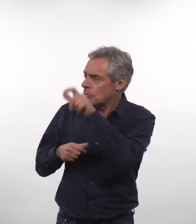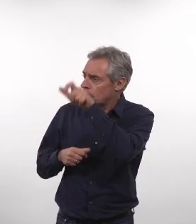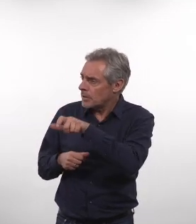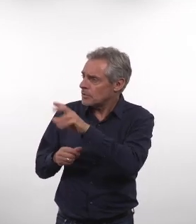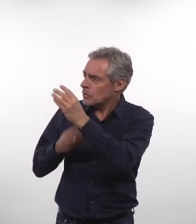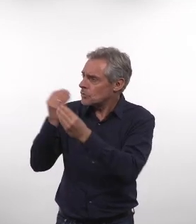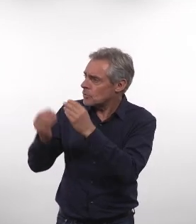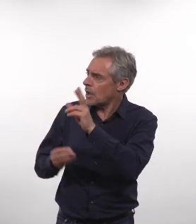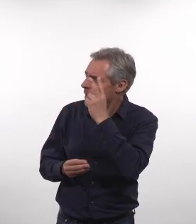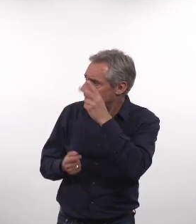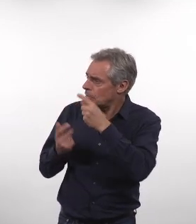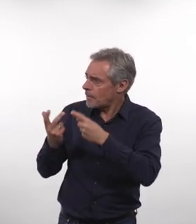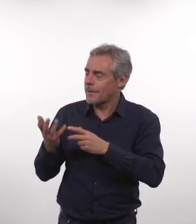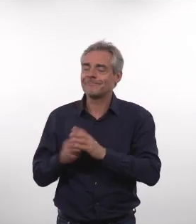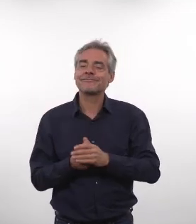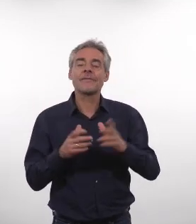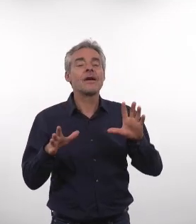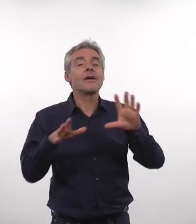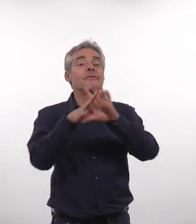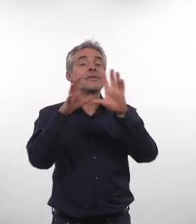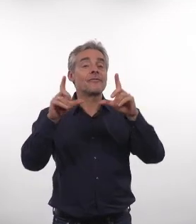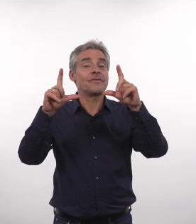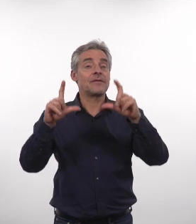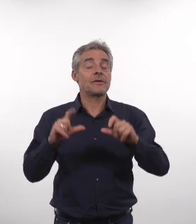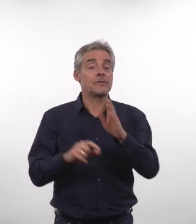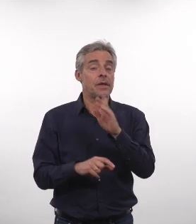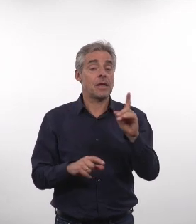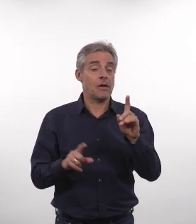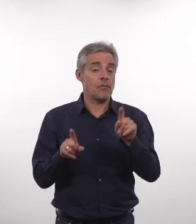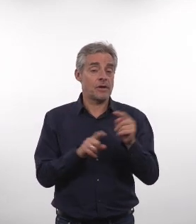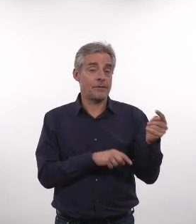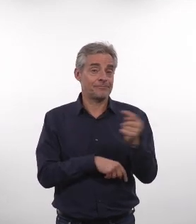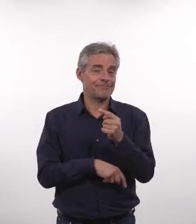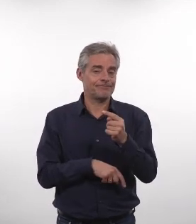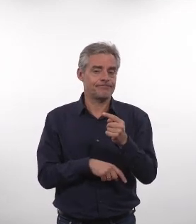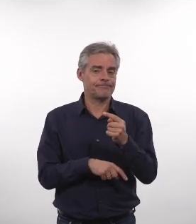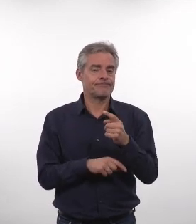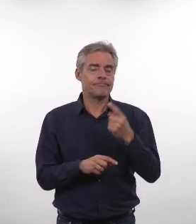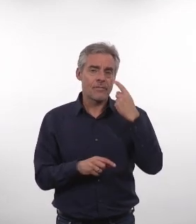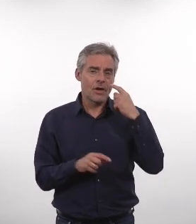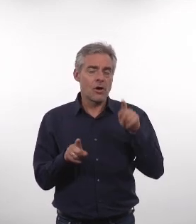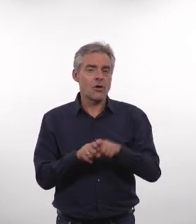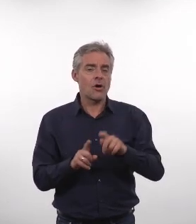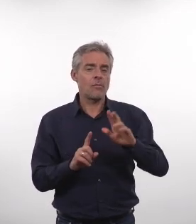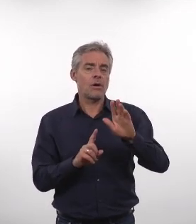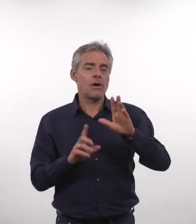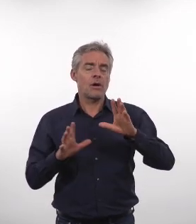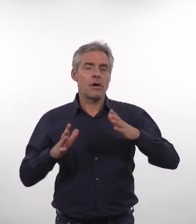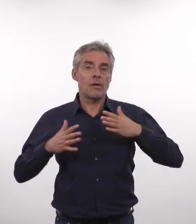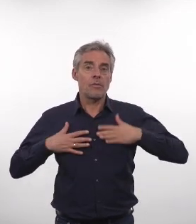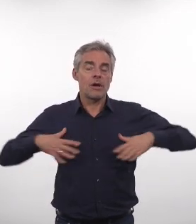petites vignettes de bande dessinée, c'est à peu près la même approche, si on peut voir, avec l'épouvantail. C'est-à-dire qu'au